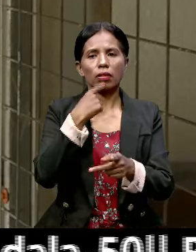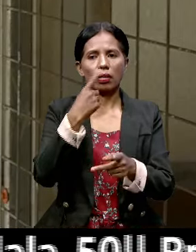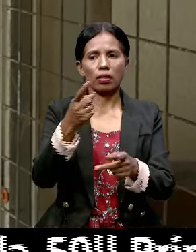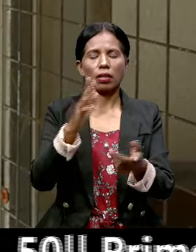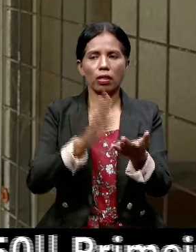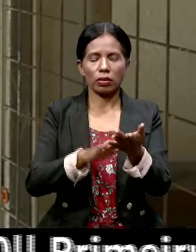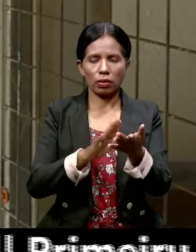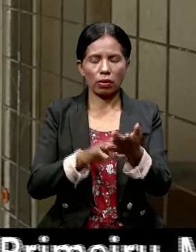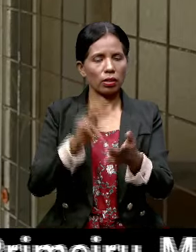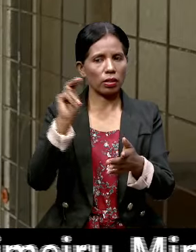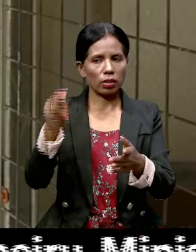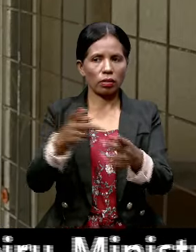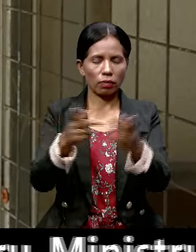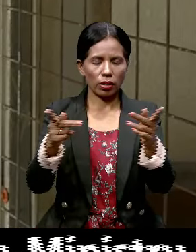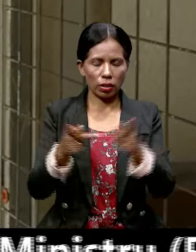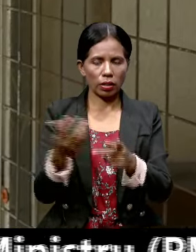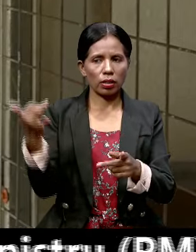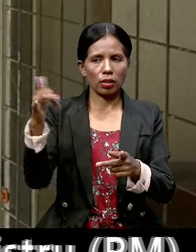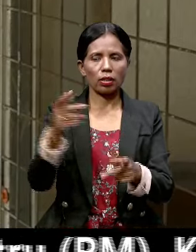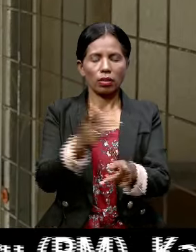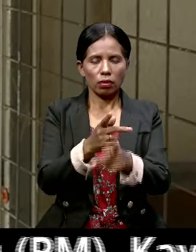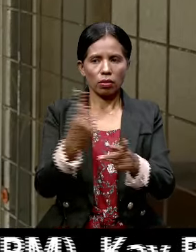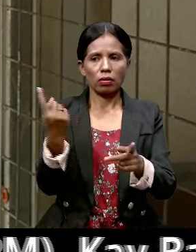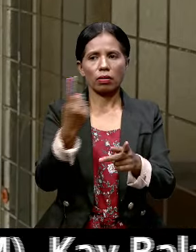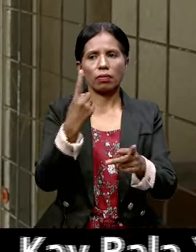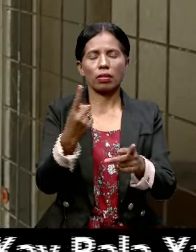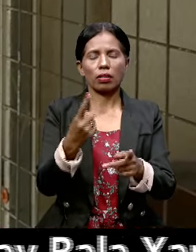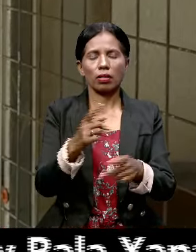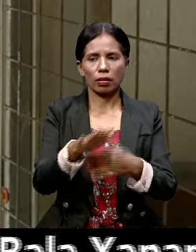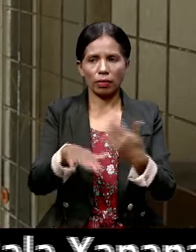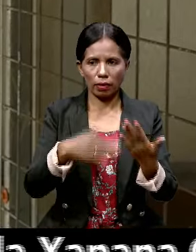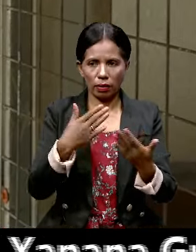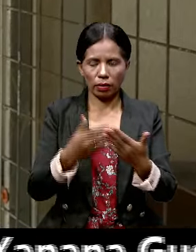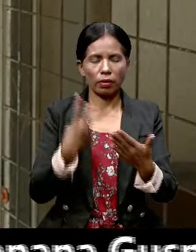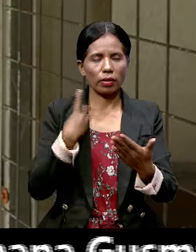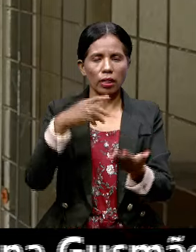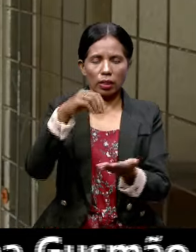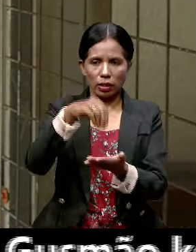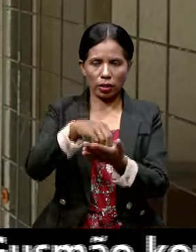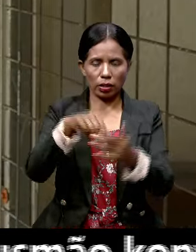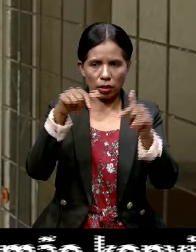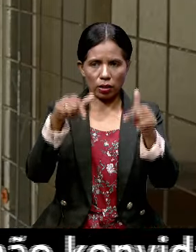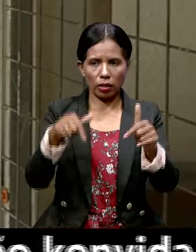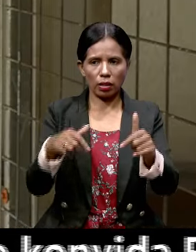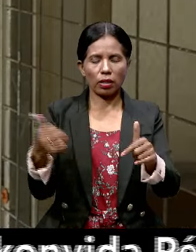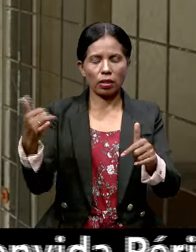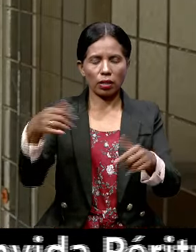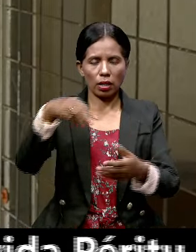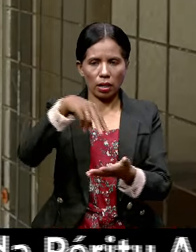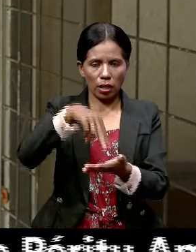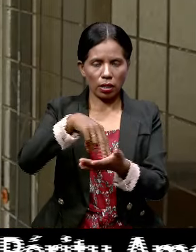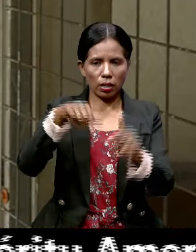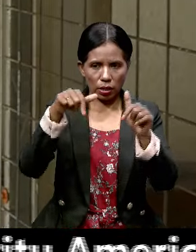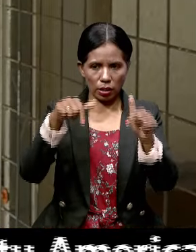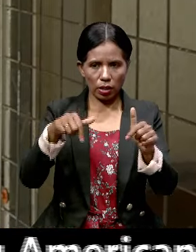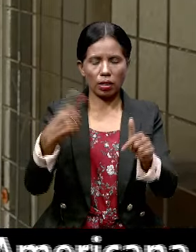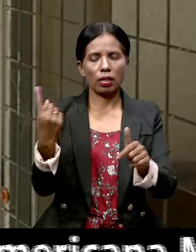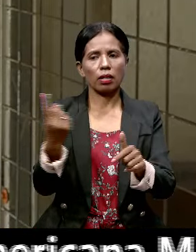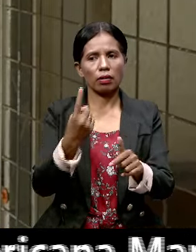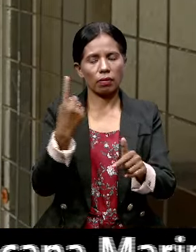iskola dan ini nian, fatin dan ini sirnya, para kuidaru na fatin betul tu nebe mak ita tawon ayane, ita establish ayane, ne na